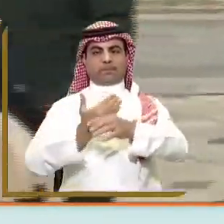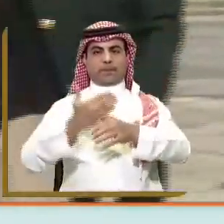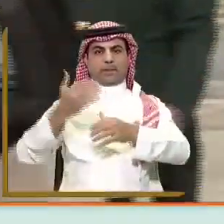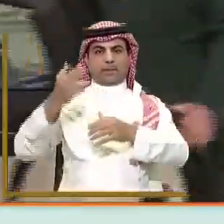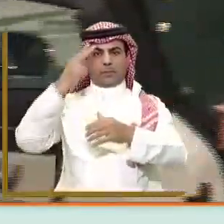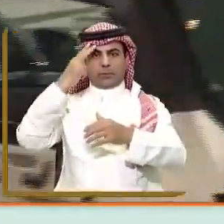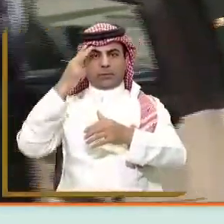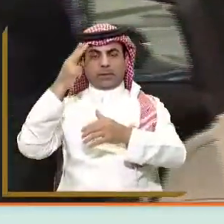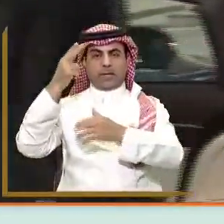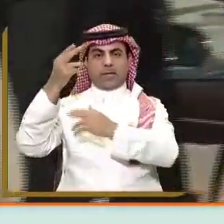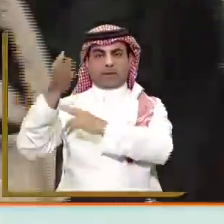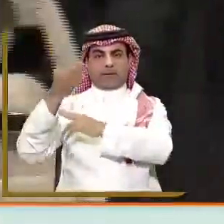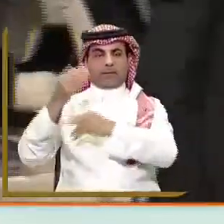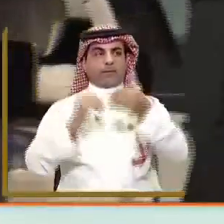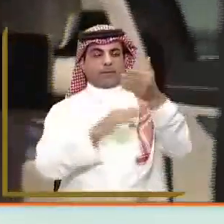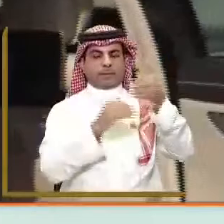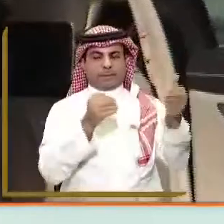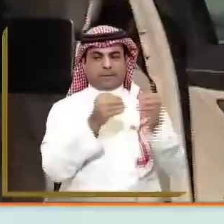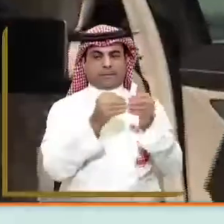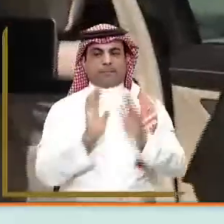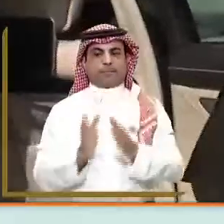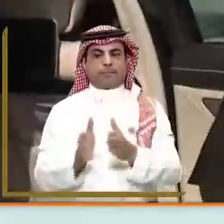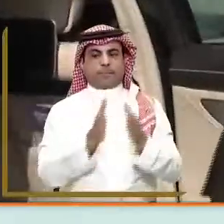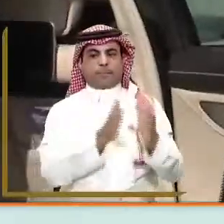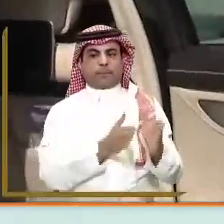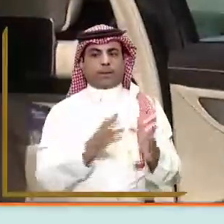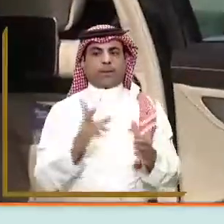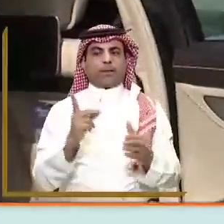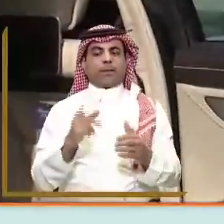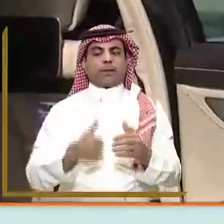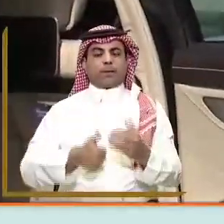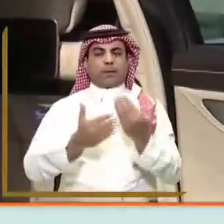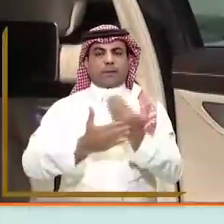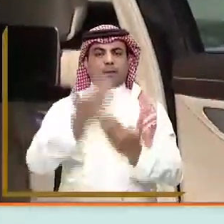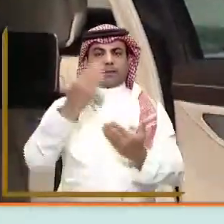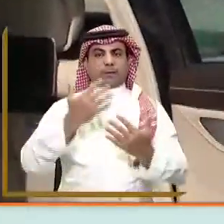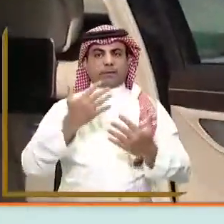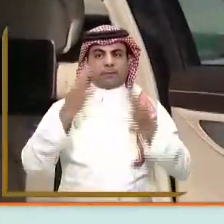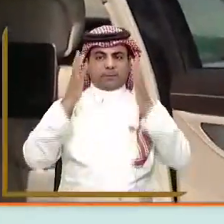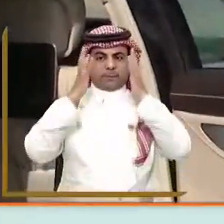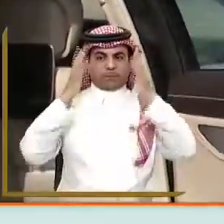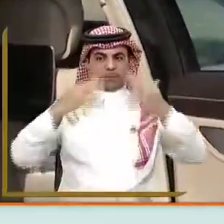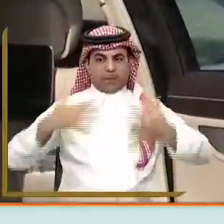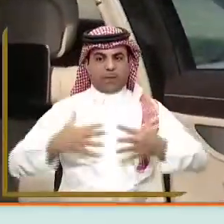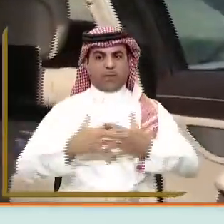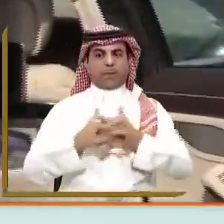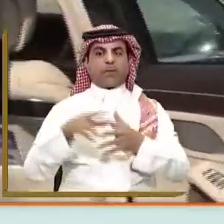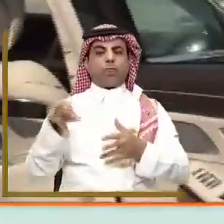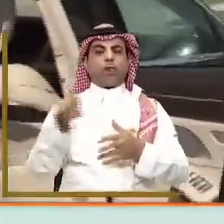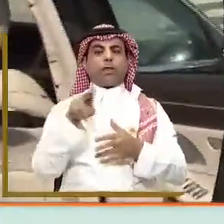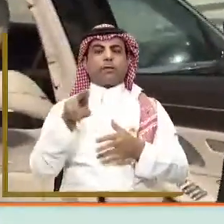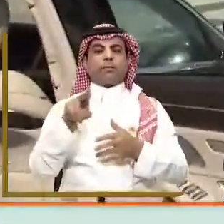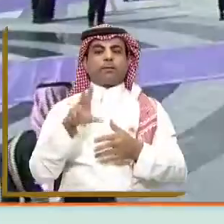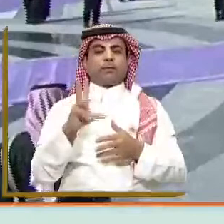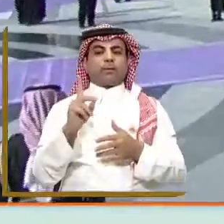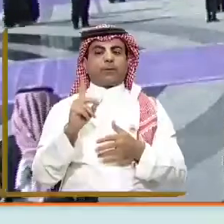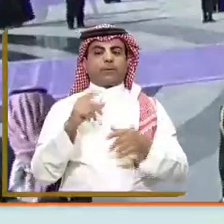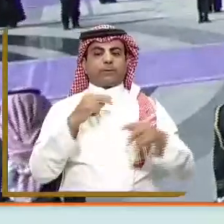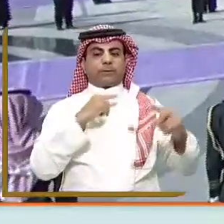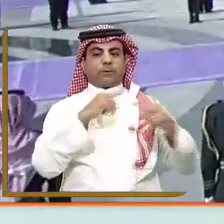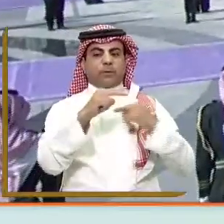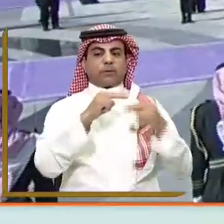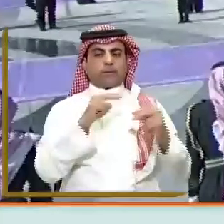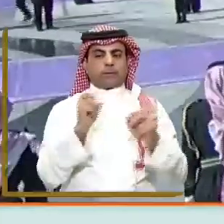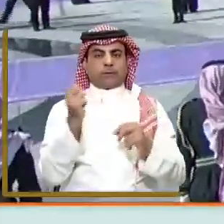عاصمتي البلدين في المستقبل القريب، وإنشاء آلية استشارية لتقوية التعاون الثنائي،